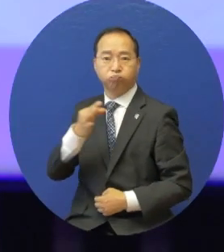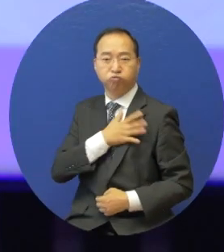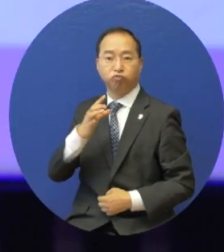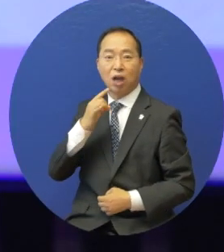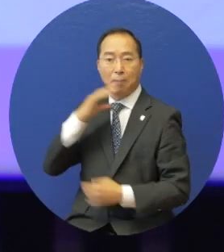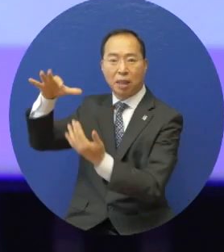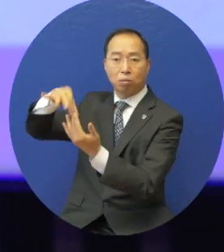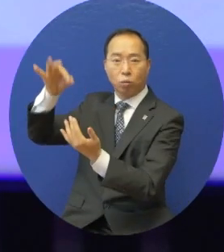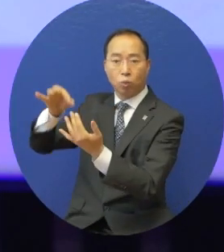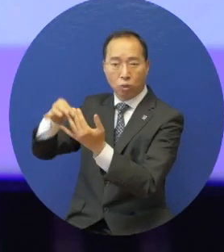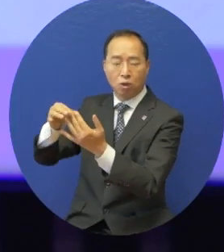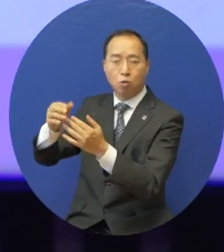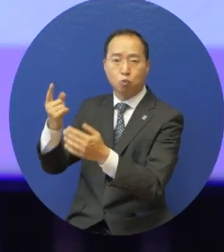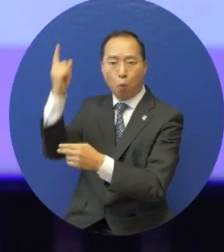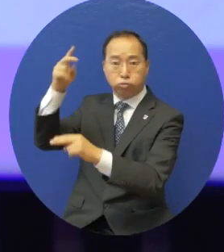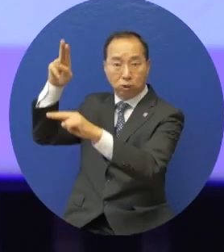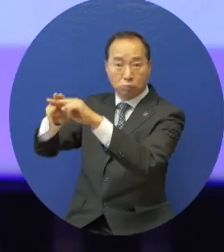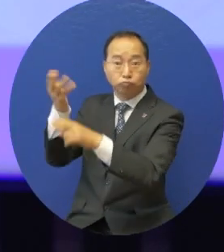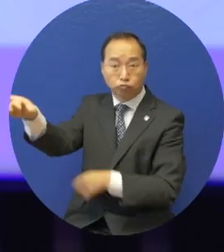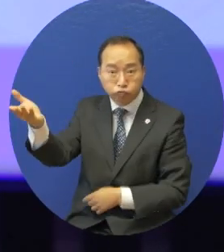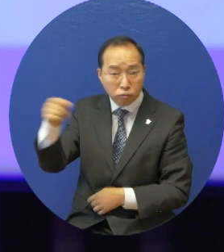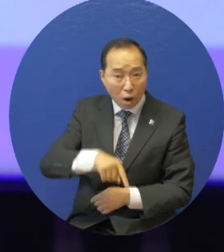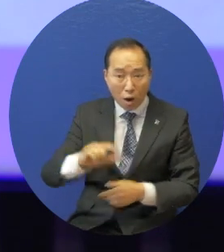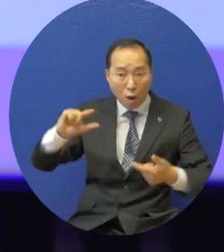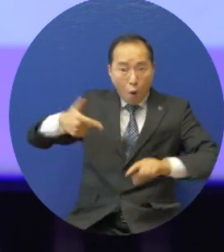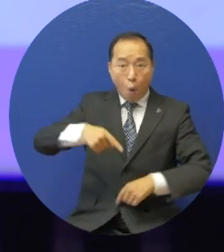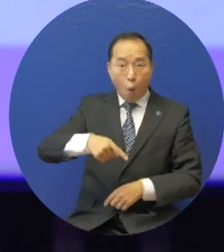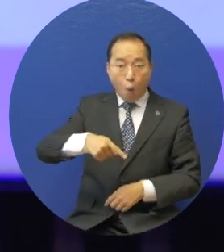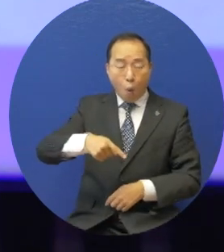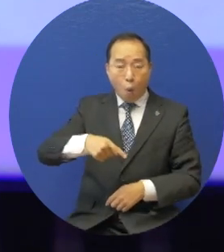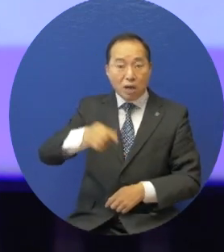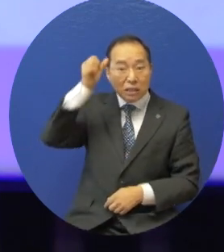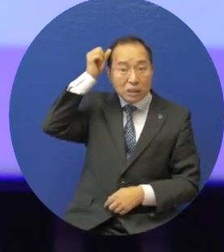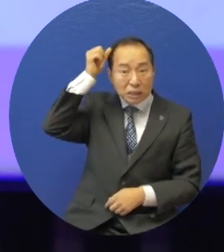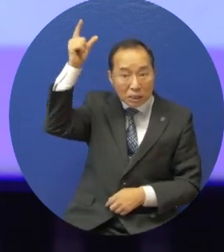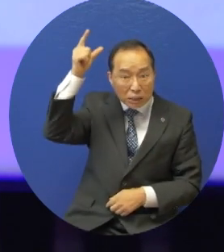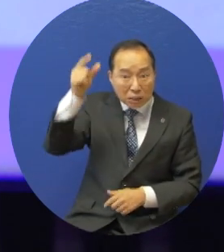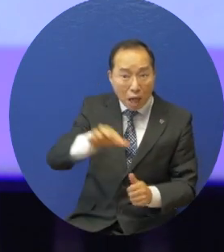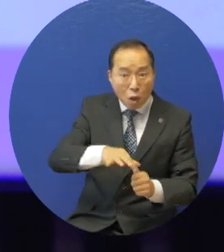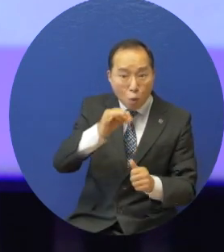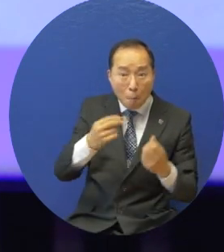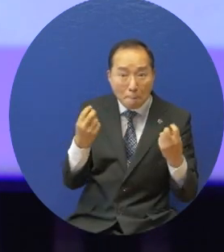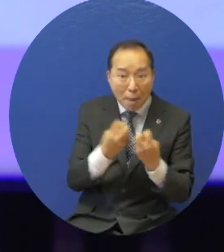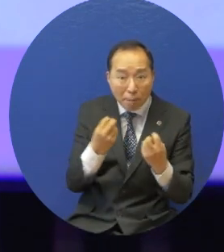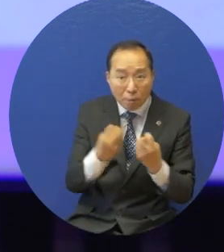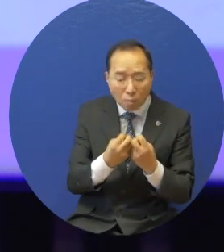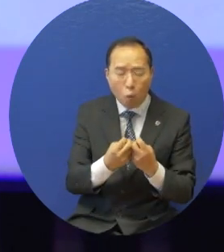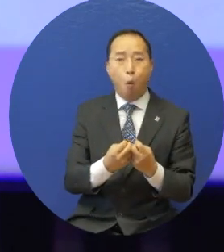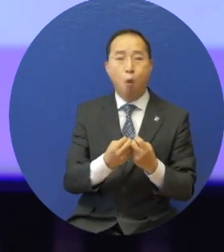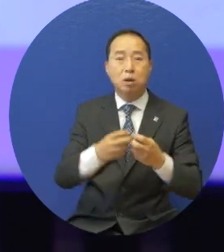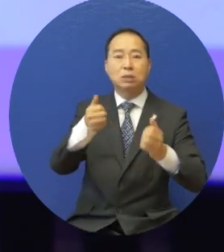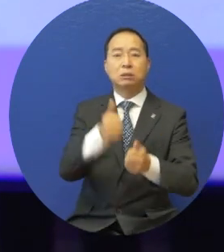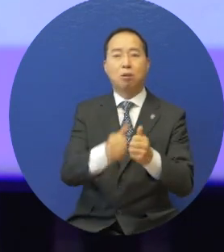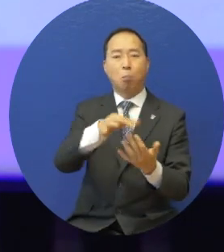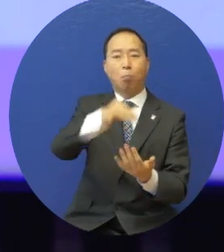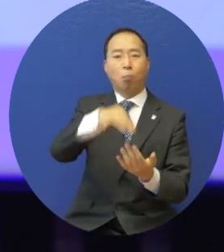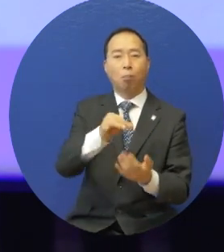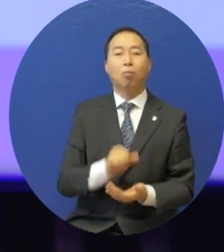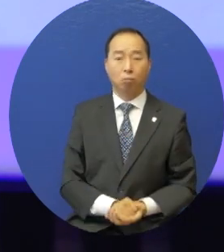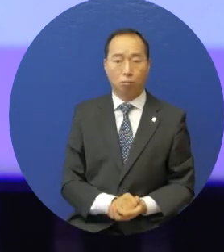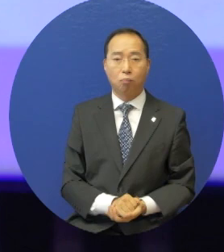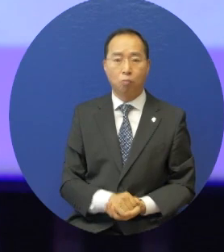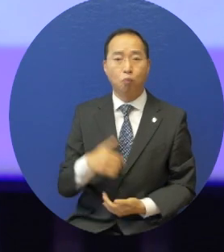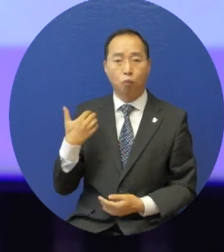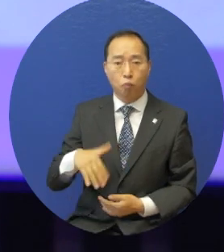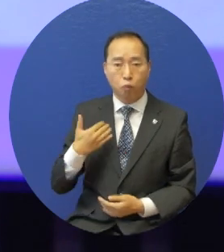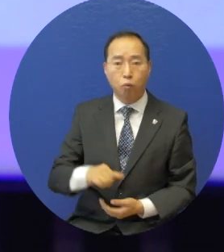보면 관리가 될 수 있었던 거예요. 그러니까 이 인재 채용 방법에 있어서 과거 시험은요 굉장히 합리적인 방법이었어요. 그러나